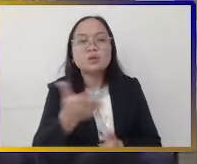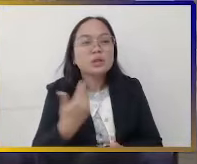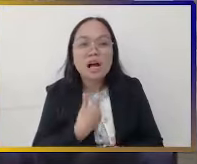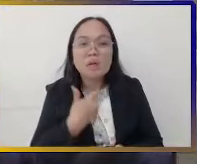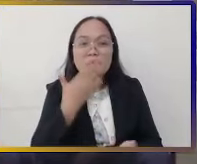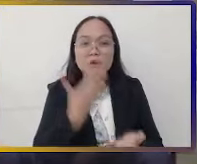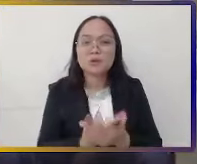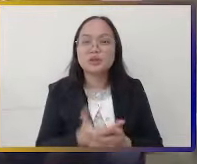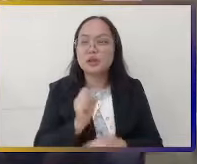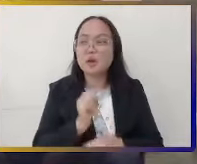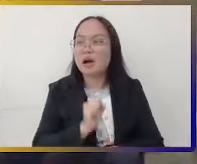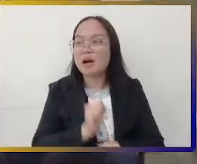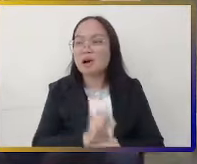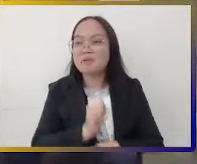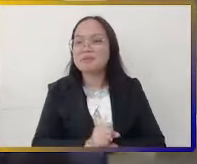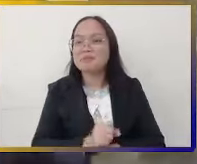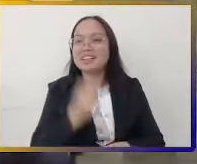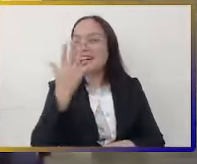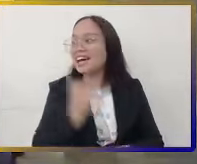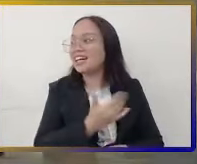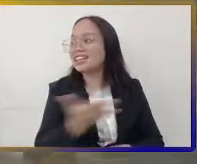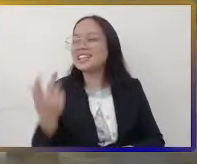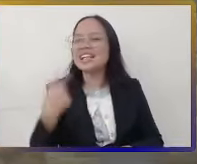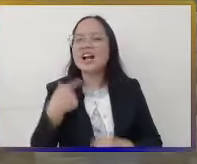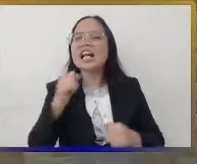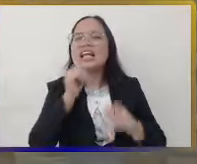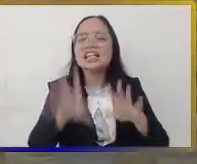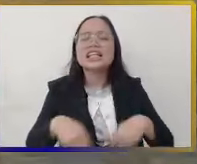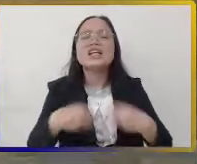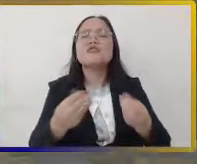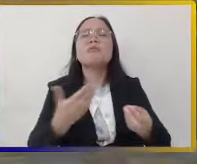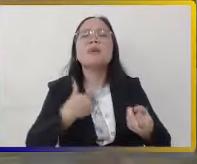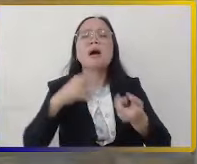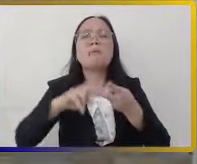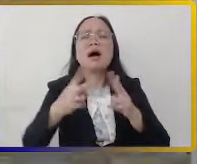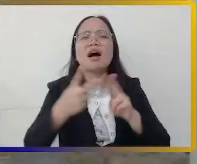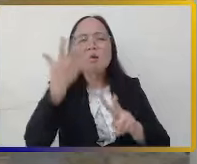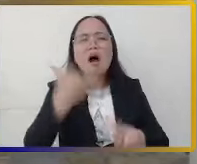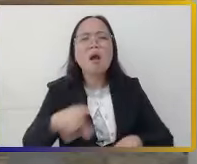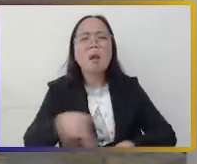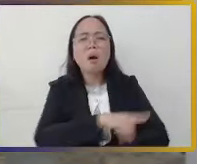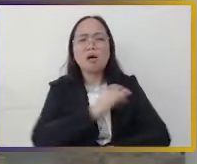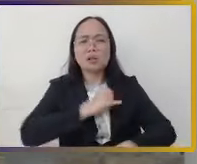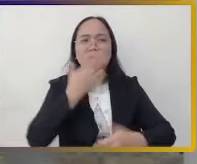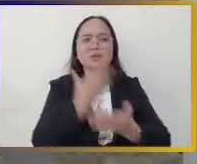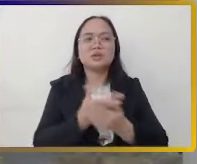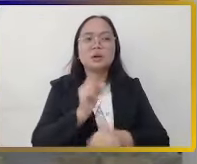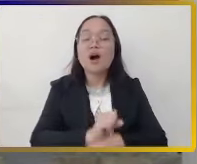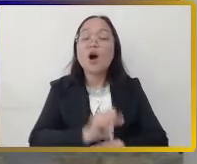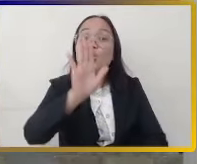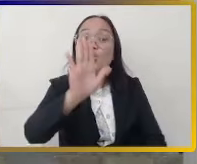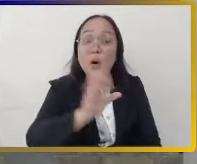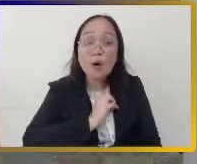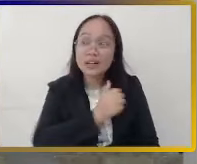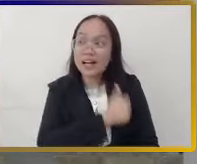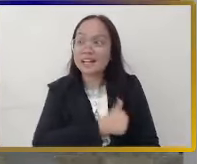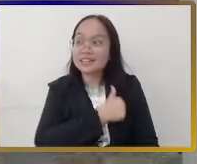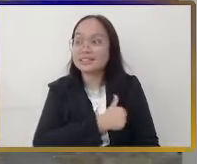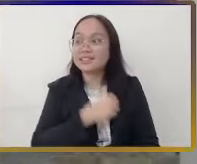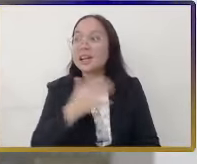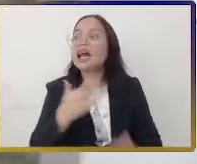bata. Panginoon, bakit hindi mo ako binibigyan ng partner? Ang tagal naman, ayos naman ang trabaho ko. Yung ugali mo, makakatanggal sa trabaho